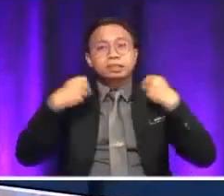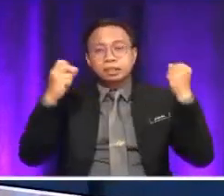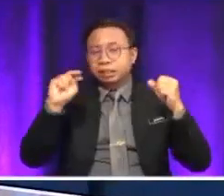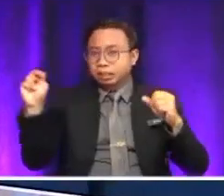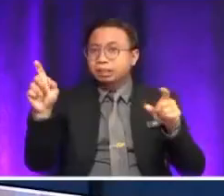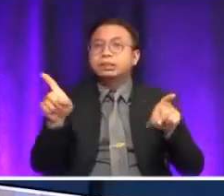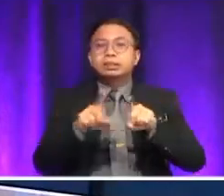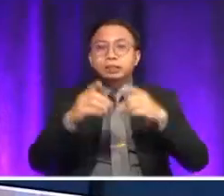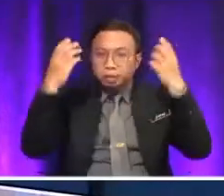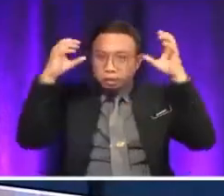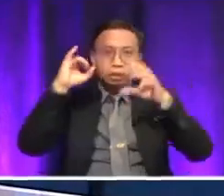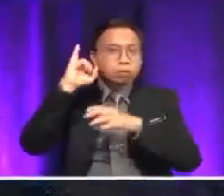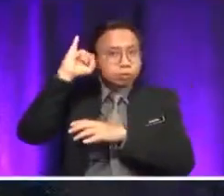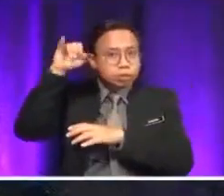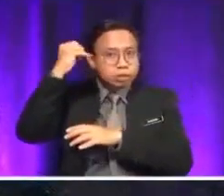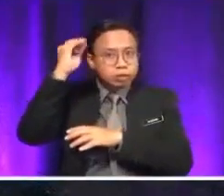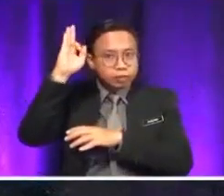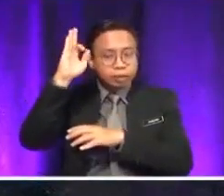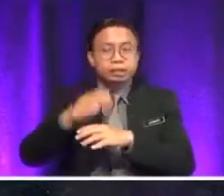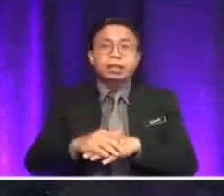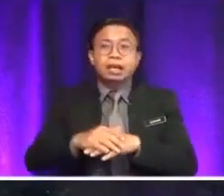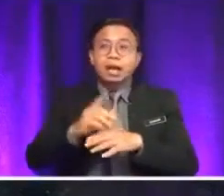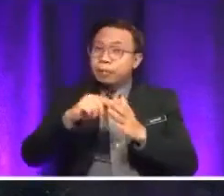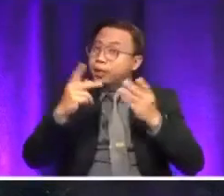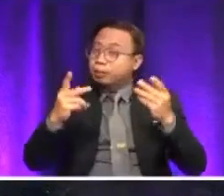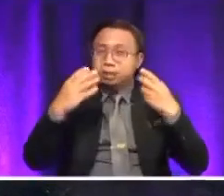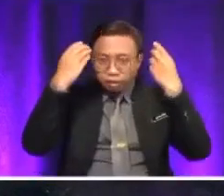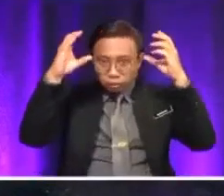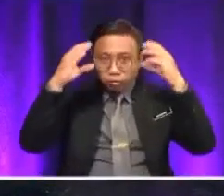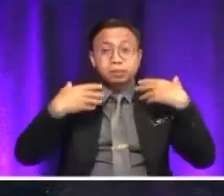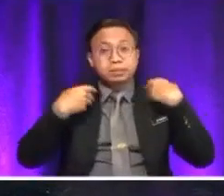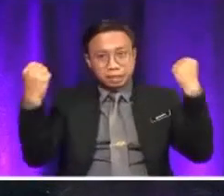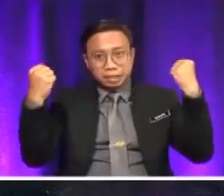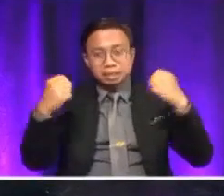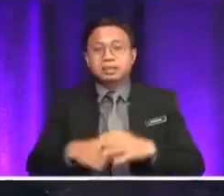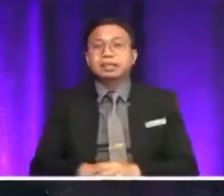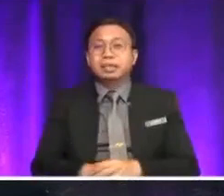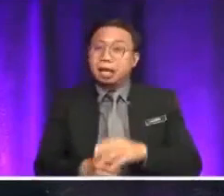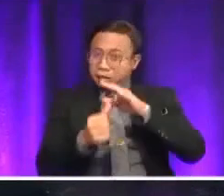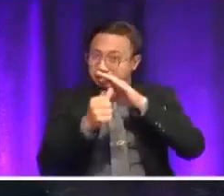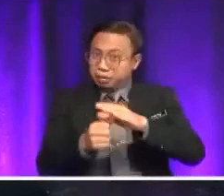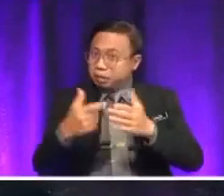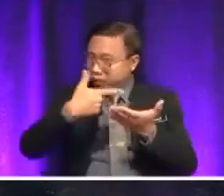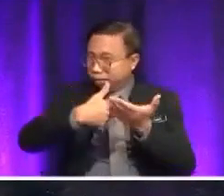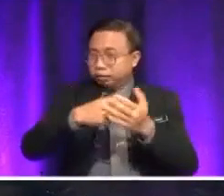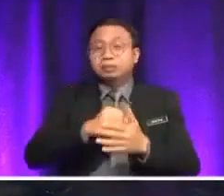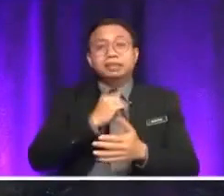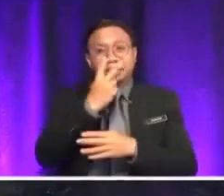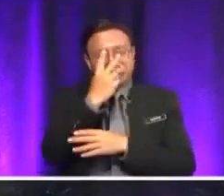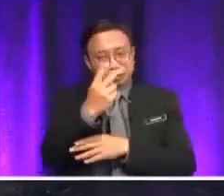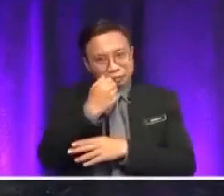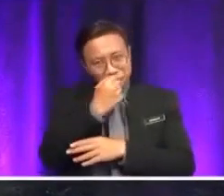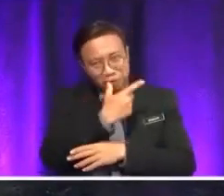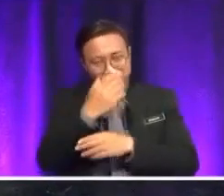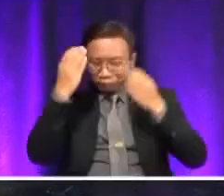dengan Cikgu Jafri. Apa khabar Cikgu Jafri, sihat? Sihat, Alhamdulillah. Ya, yeah, Cikgu. Stres lagi ke? Oh, tak adalah. Saya tengok Cikgu punya senyuman dah